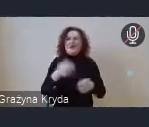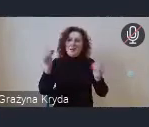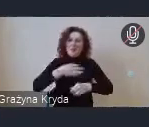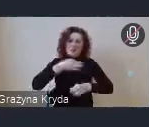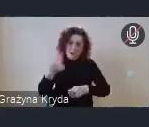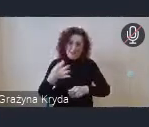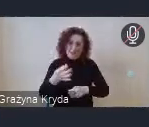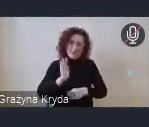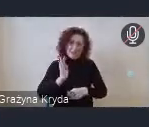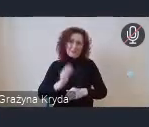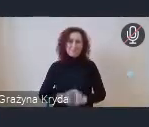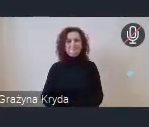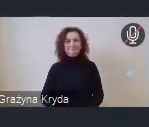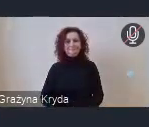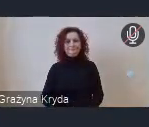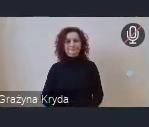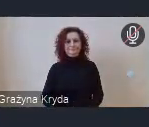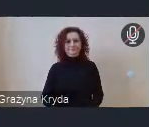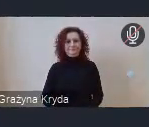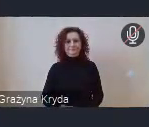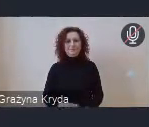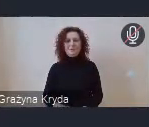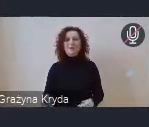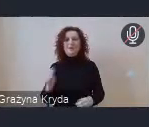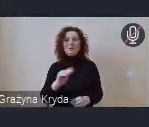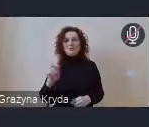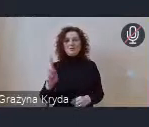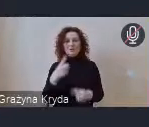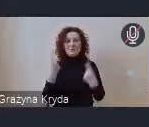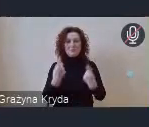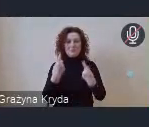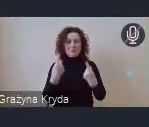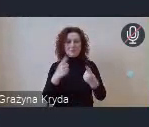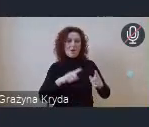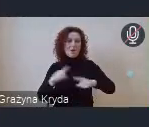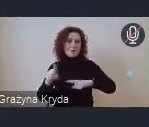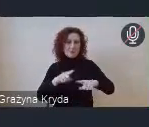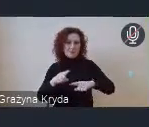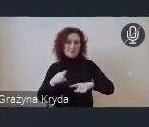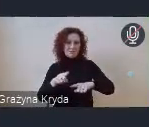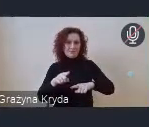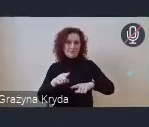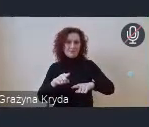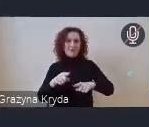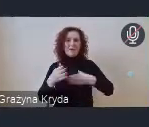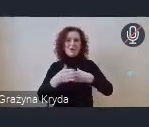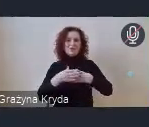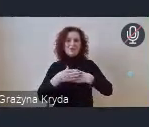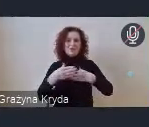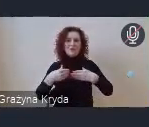praktyce to jeszcze jeden przypadek oznaczania przegrody szklane drzwi otwierane automatycznie